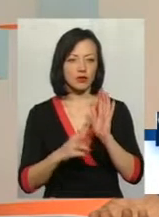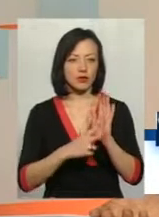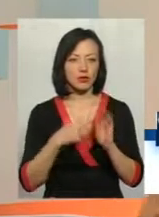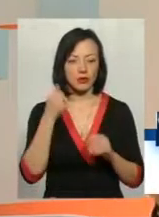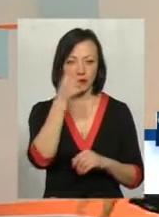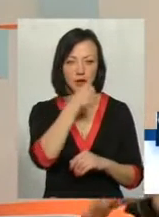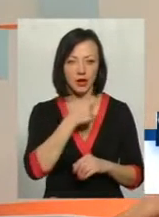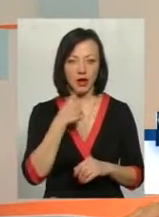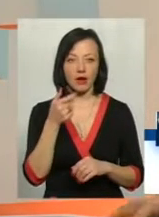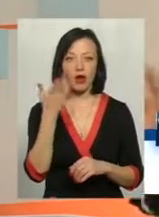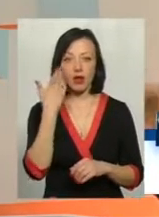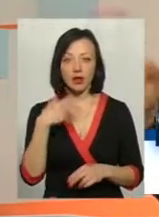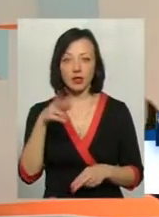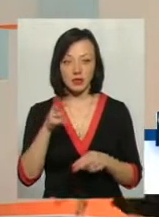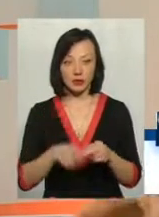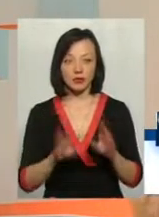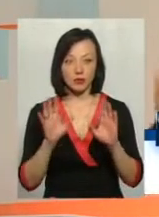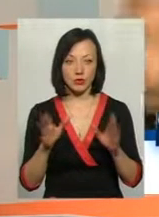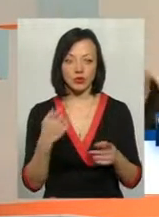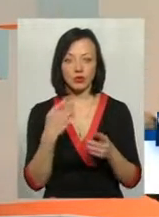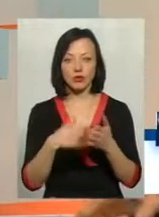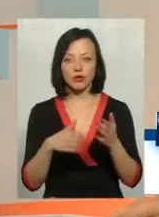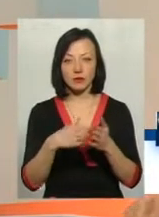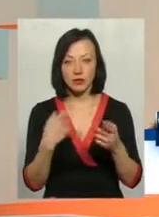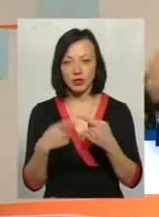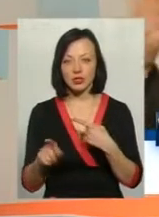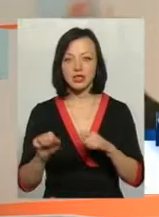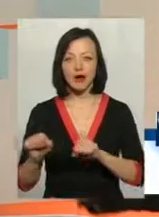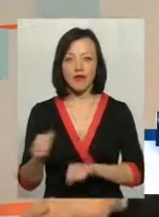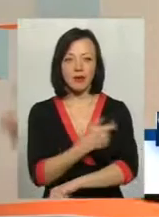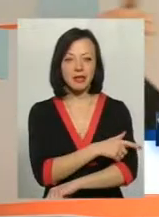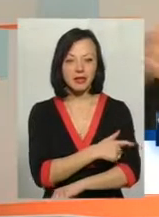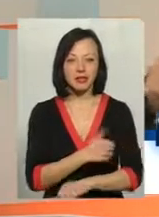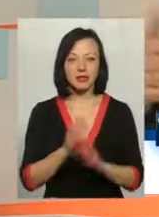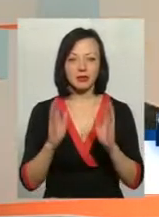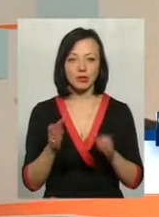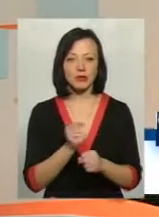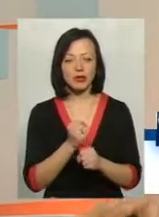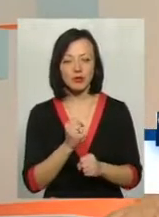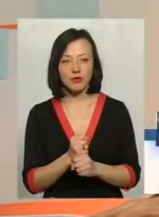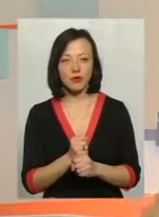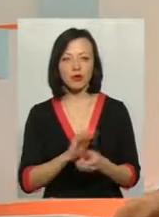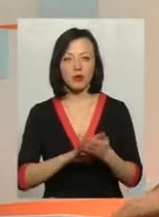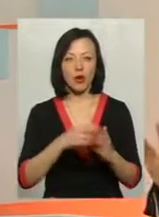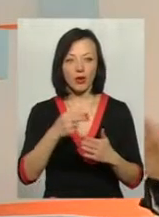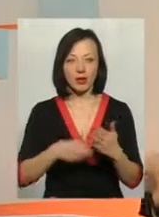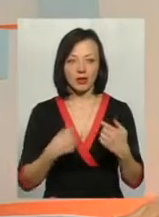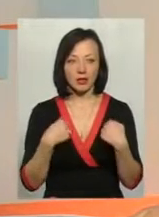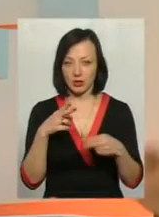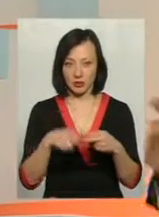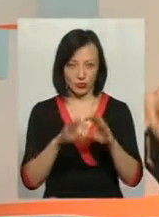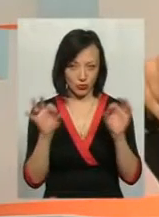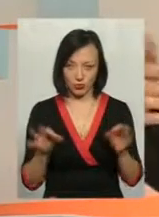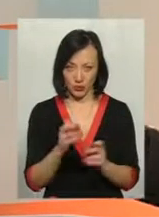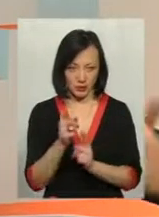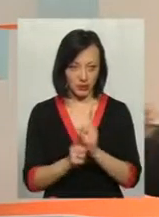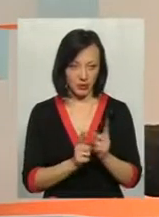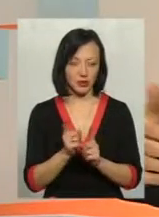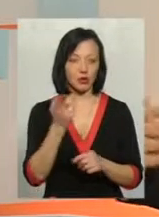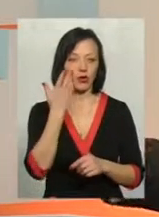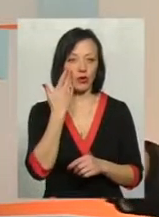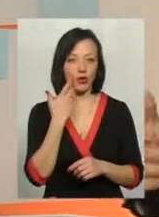От. А от ви вже як закінчите, то вже буде зовсім інше. Уже страхова буде медицина, ви вже будете там працювати по контрактам. І я закінчив, нічого не змінилось. Але коли